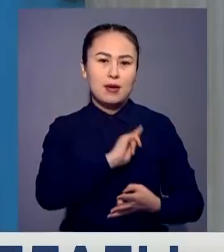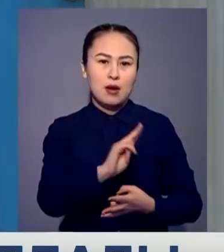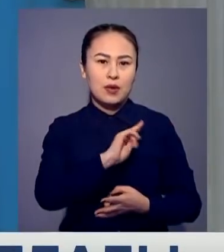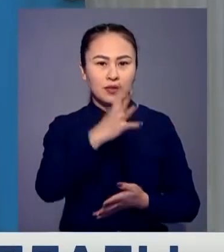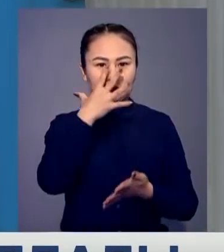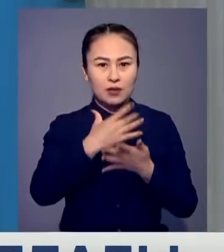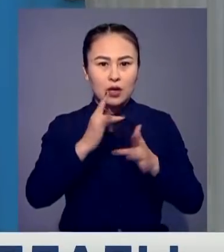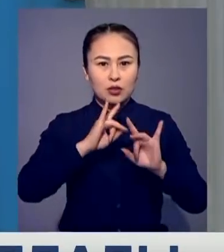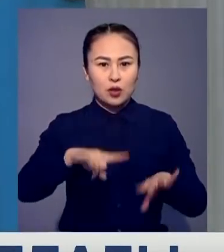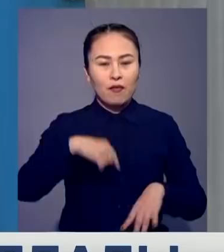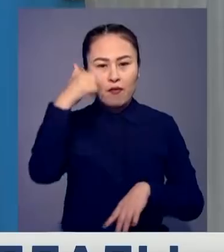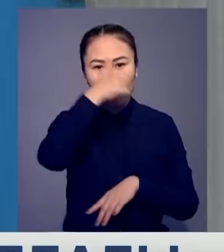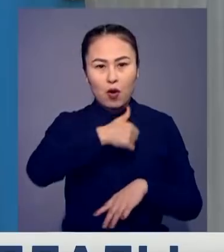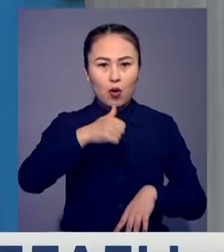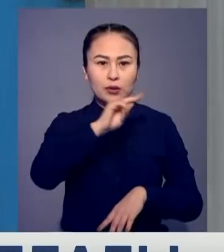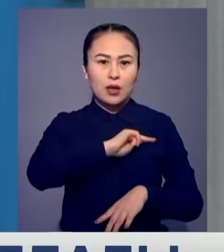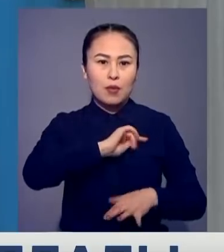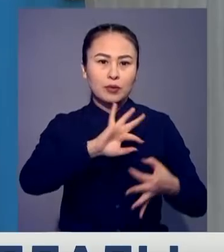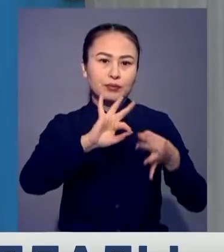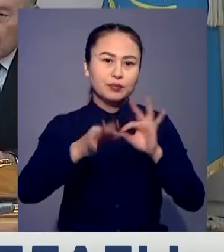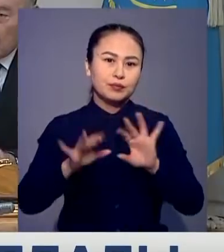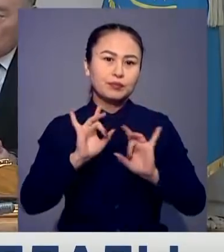өз кезегінде биылғы жұмыс жоспарымен бөлісті.